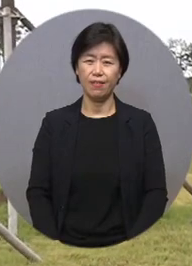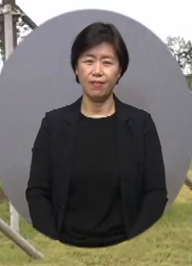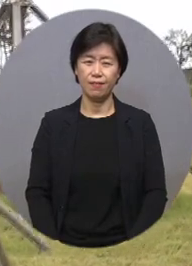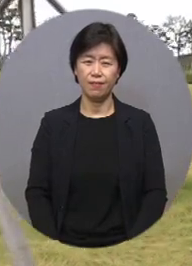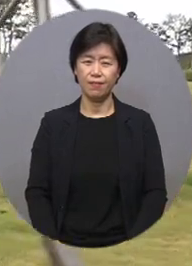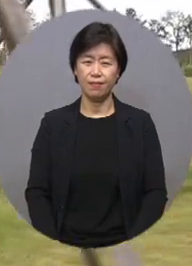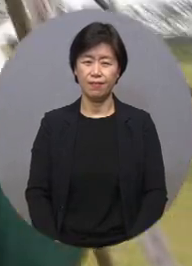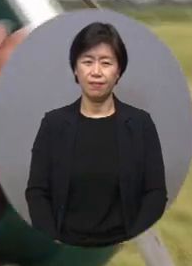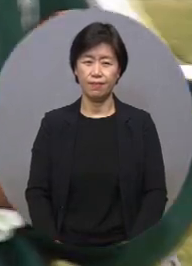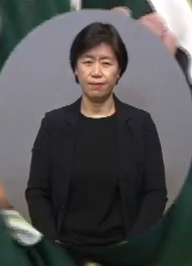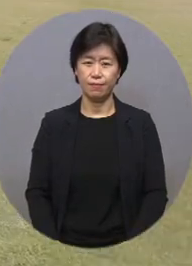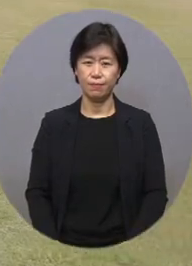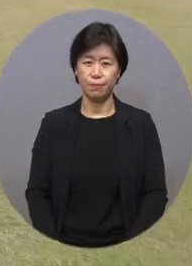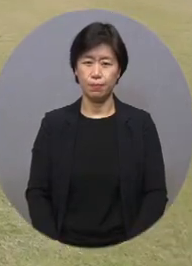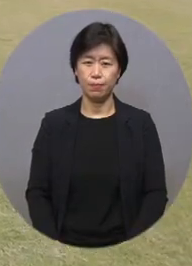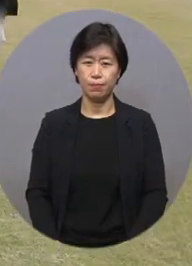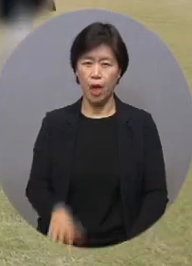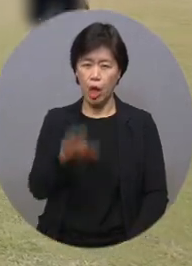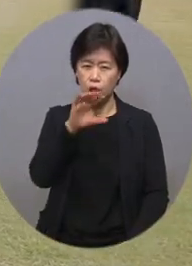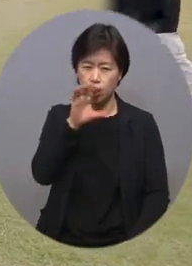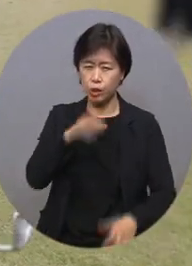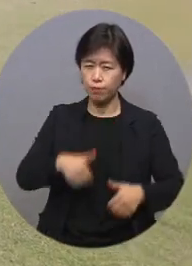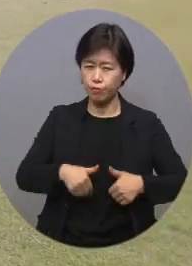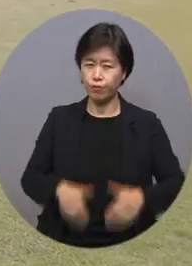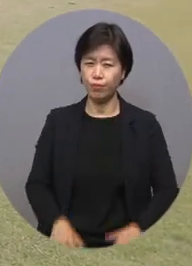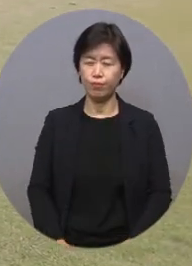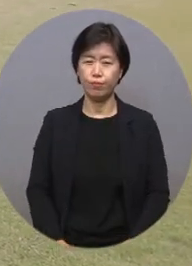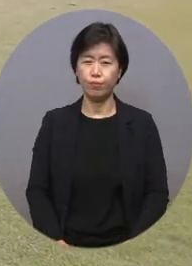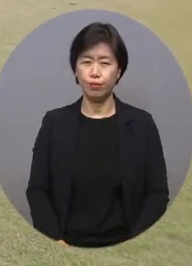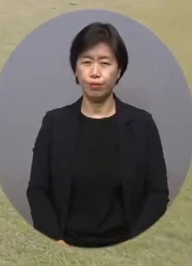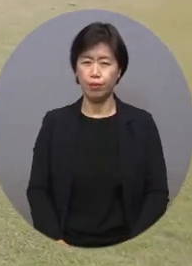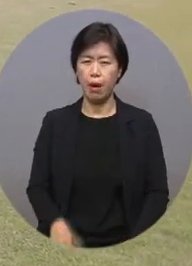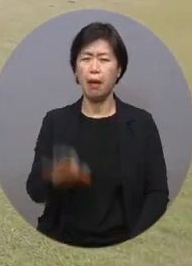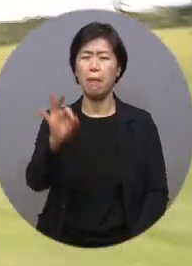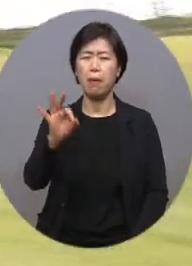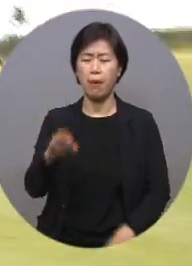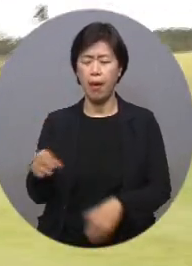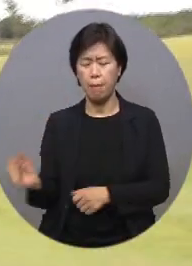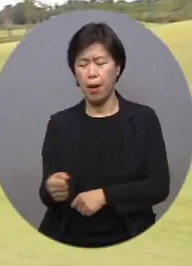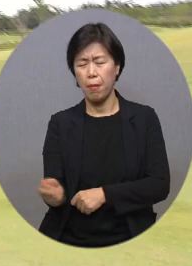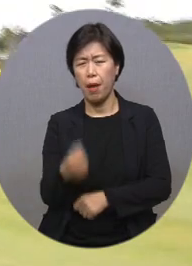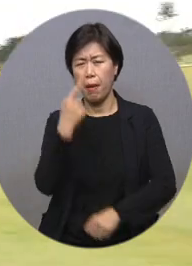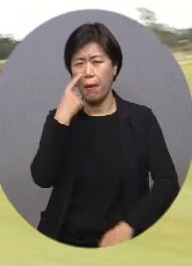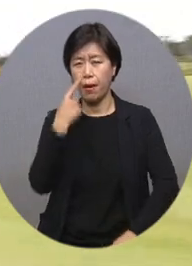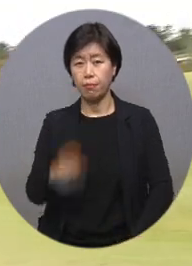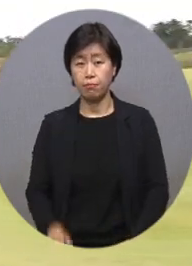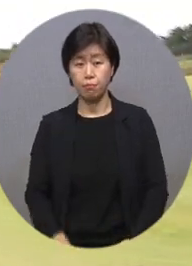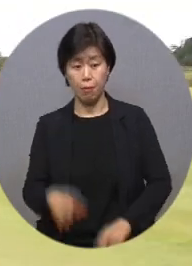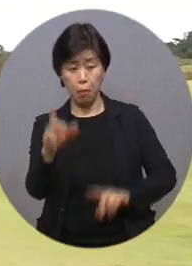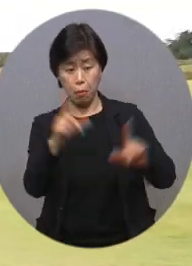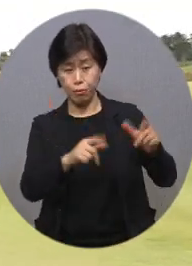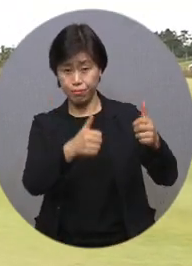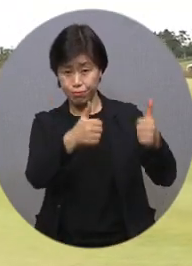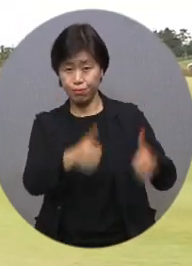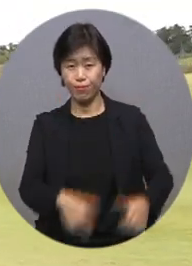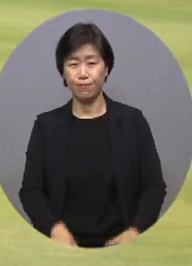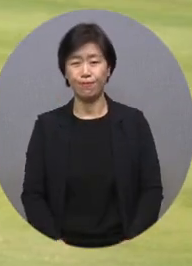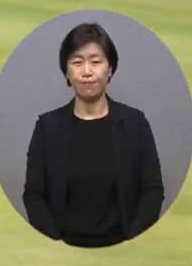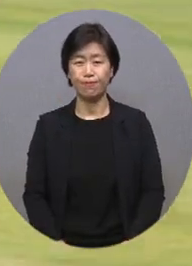형, 연습 스윙 중. 연습인 중, 형. 10번 만에 10번. 와, 어, 좋아. 좋다.